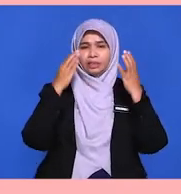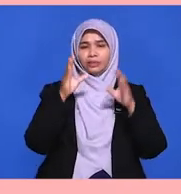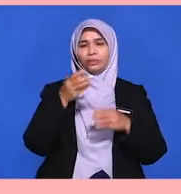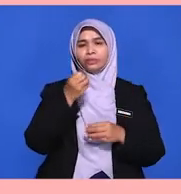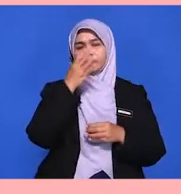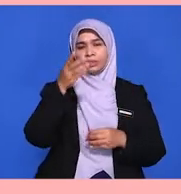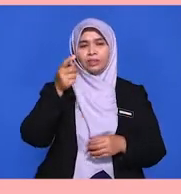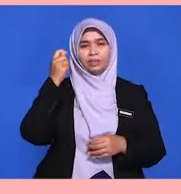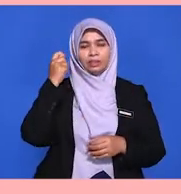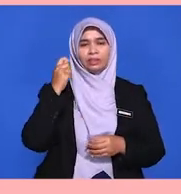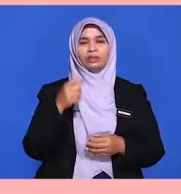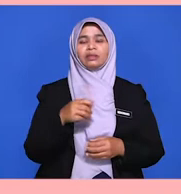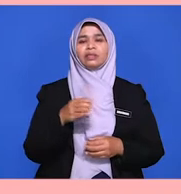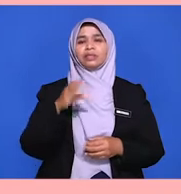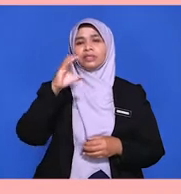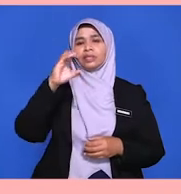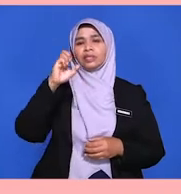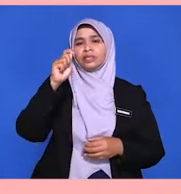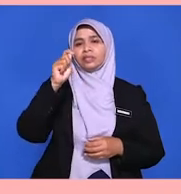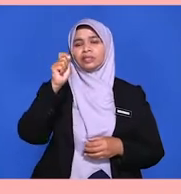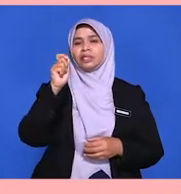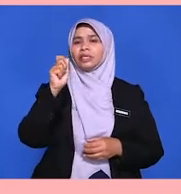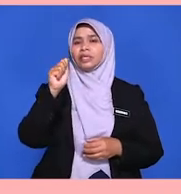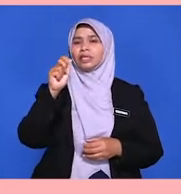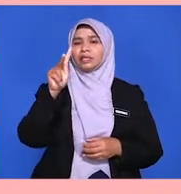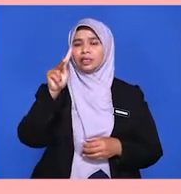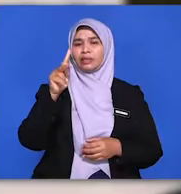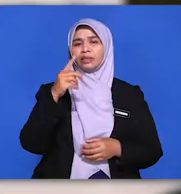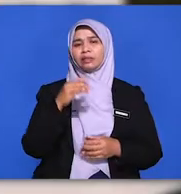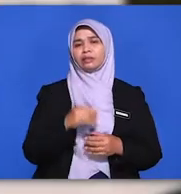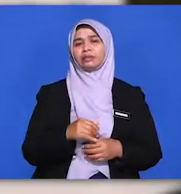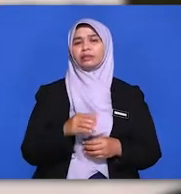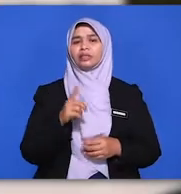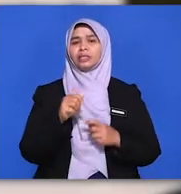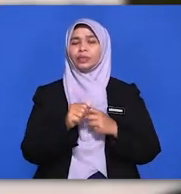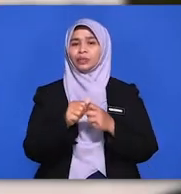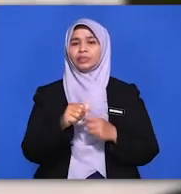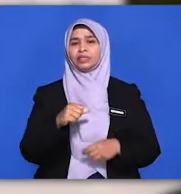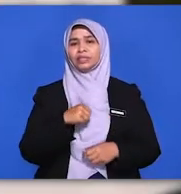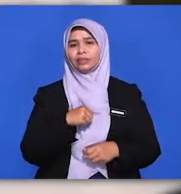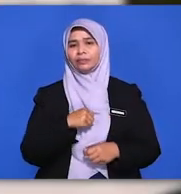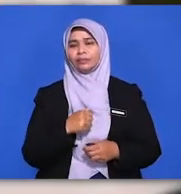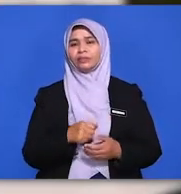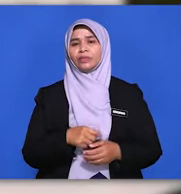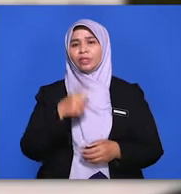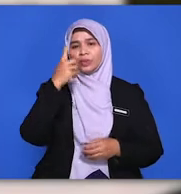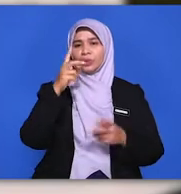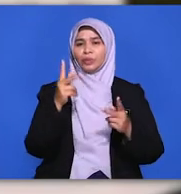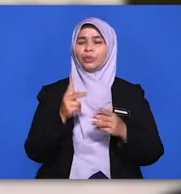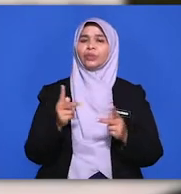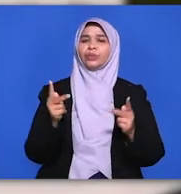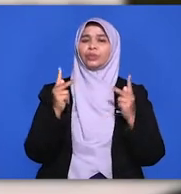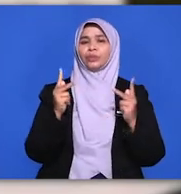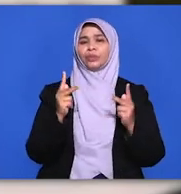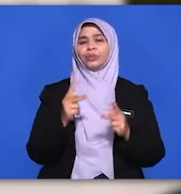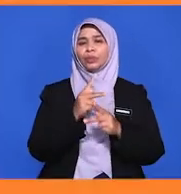ianya boleh dicetak mengikut saiz yang dikehendaki. Bagi mengukuhkan lagi pemahaman murid-murid terhadap